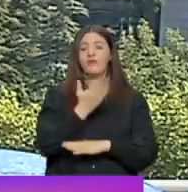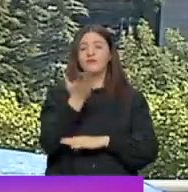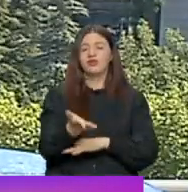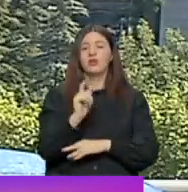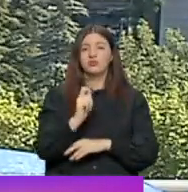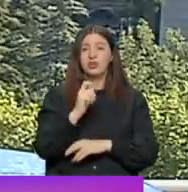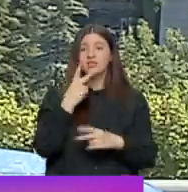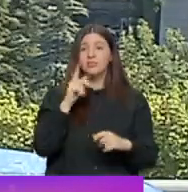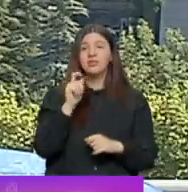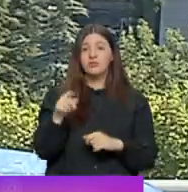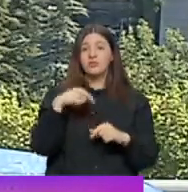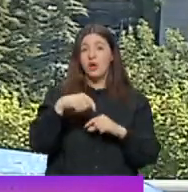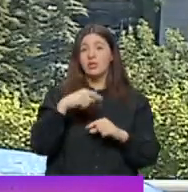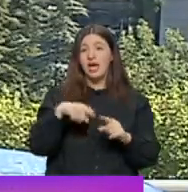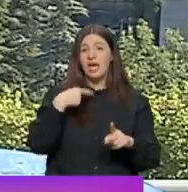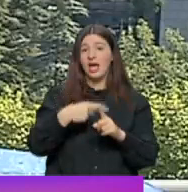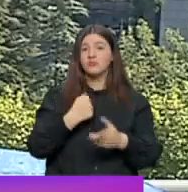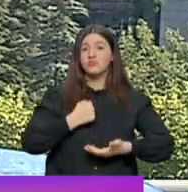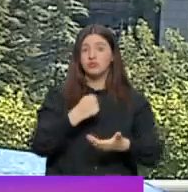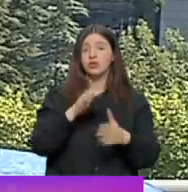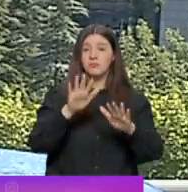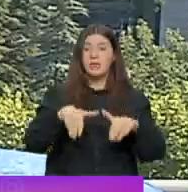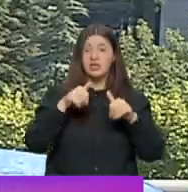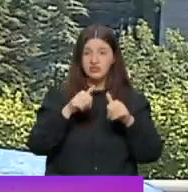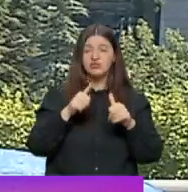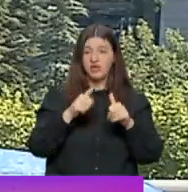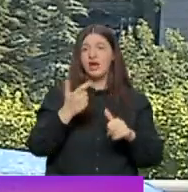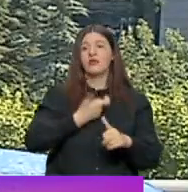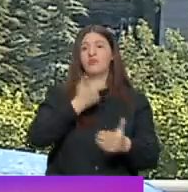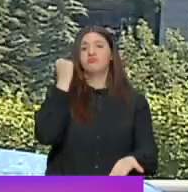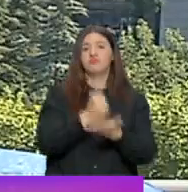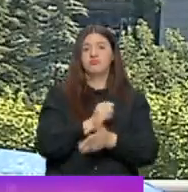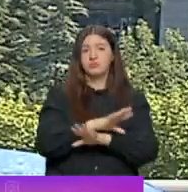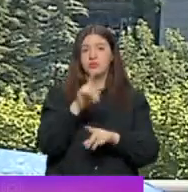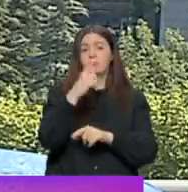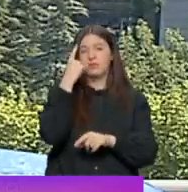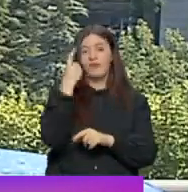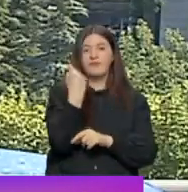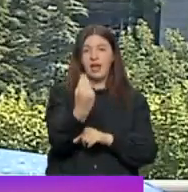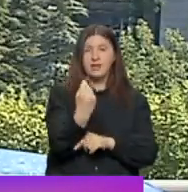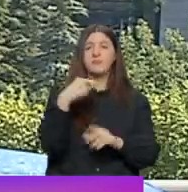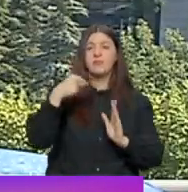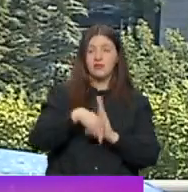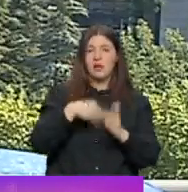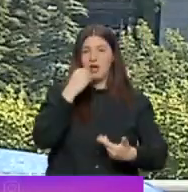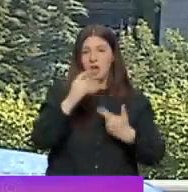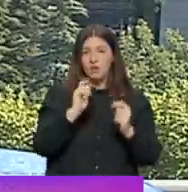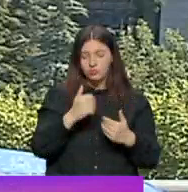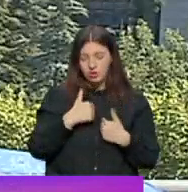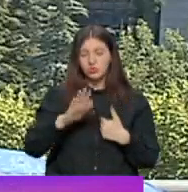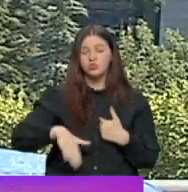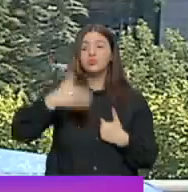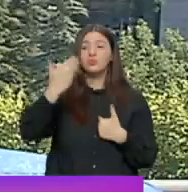taşıyacağız açıklamasını yaptı. Bu arada ek bütçede mecliste yasalaştı. Bu bilgiyi de paylaşalım. Detaylarını aktaracağız.